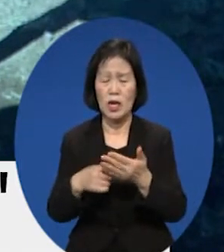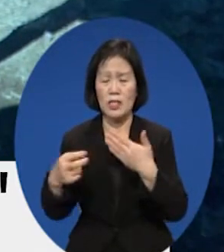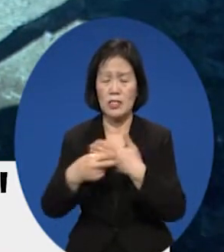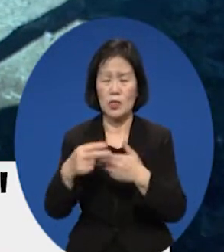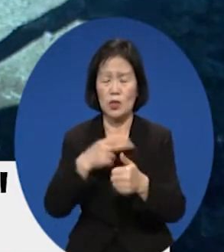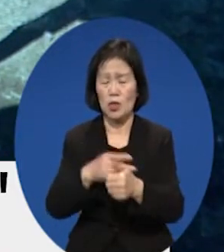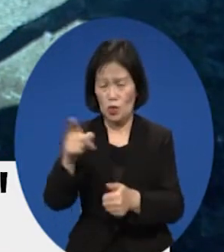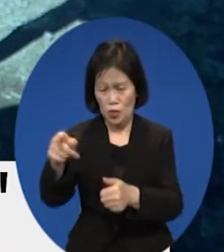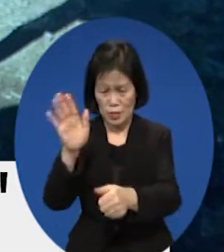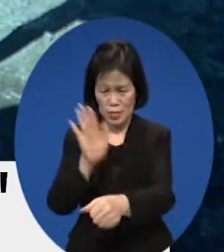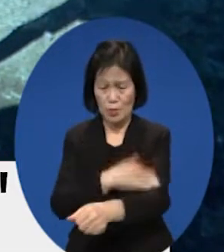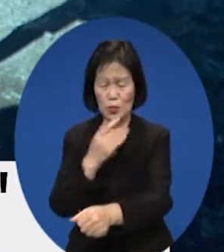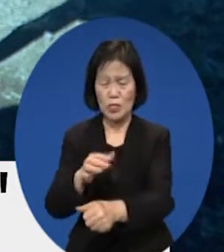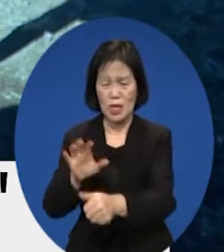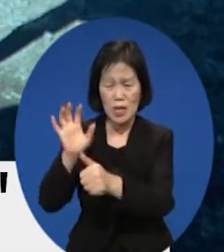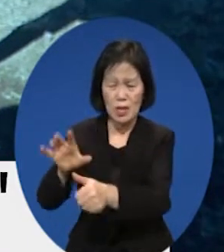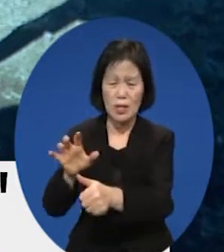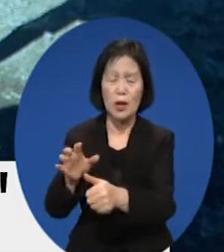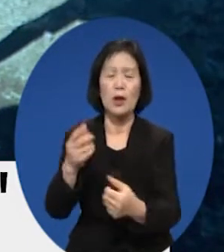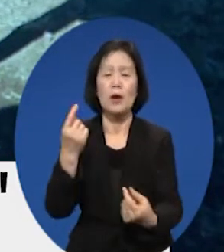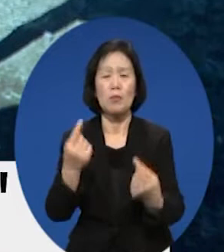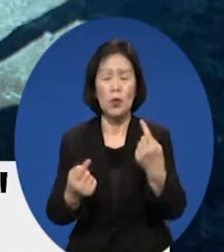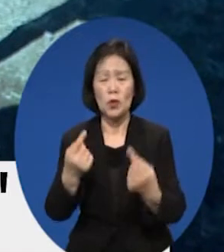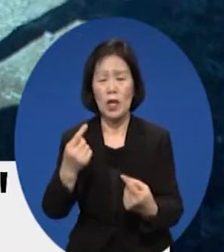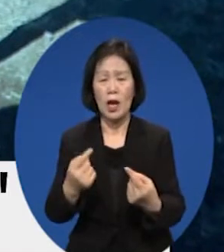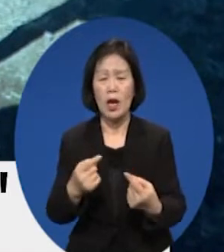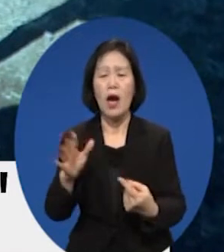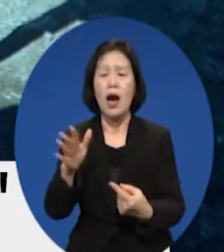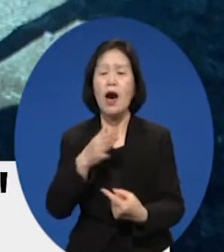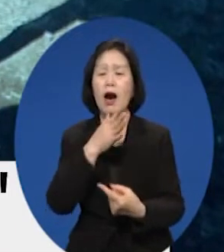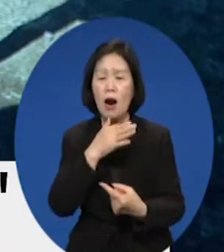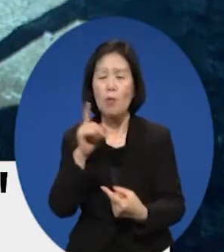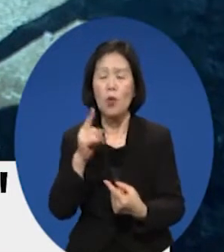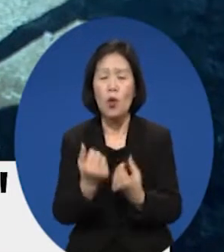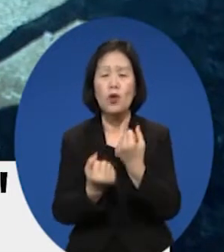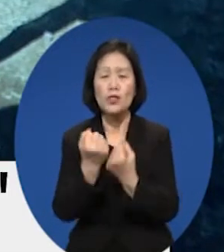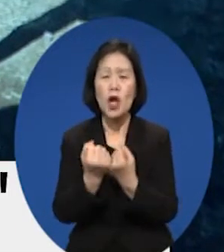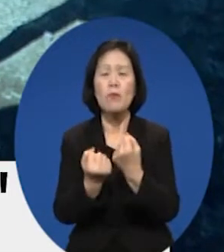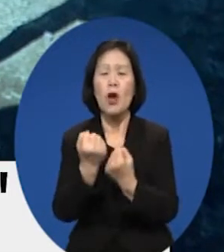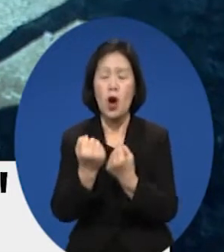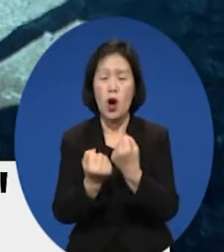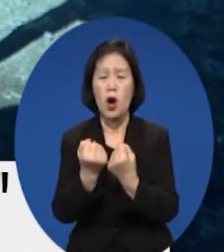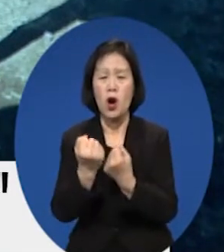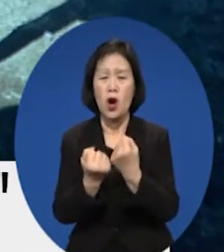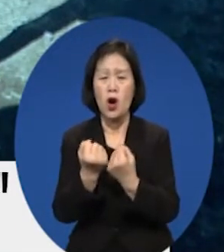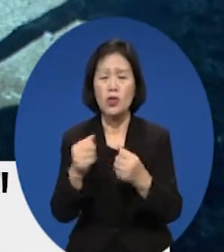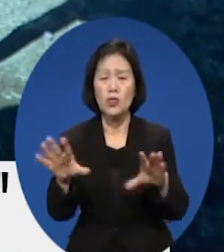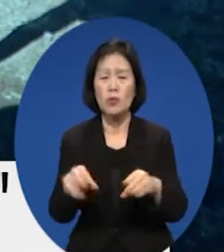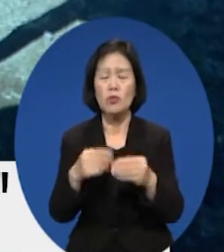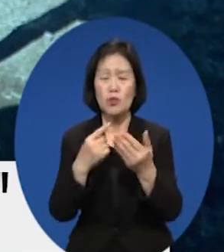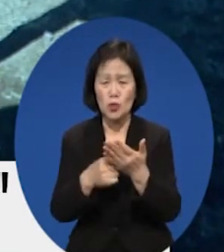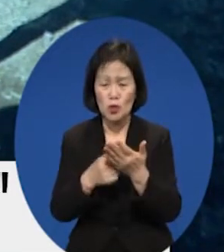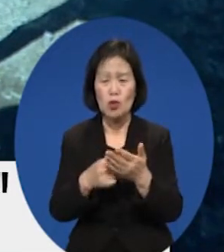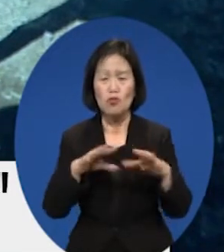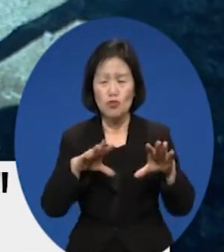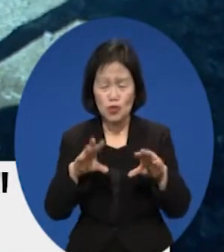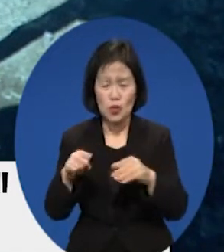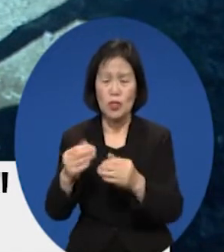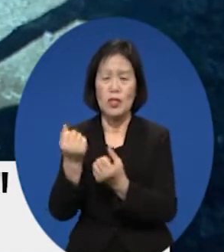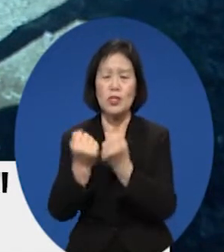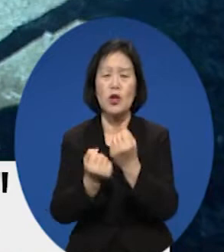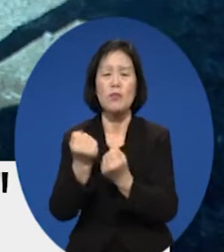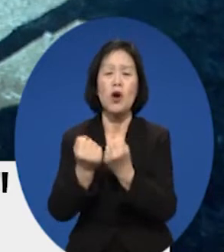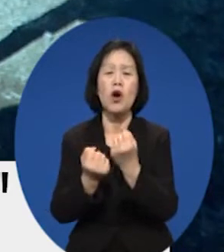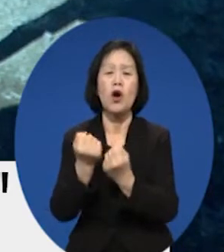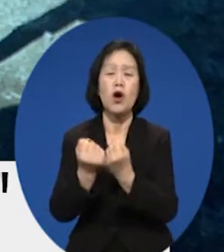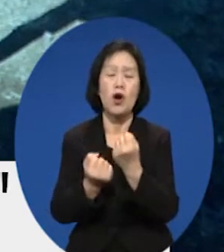의료협계가 잘못됐다라고 다그치는 것이 아니고, 아, 그거는 그런 것이 아닙니다 라고 하면서 정세균 그 총리 얼마나 부드럽습니까? 그래서 그런